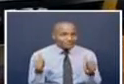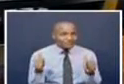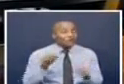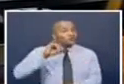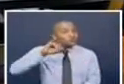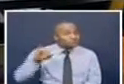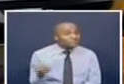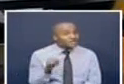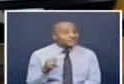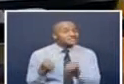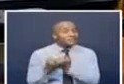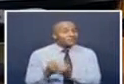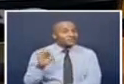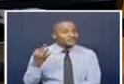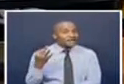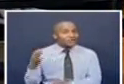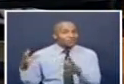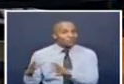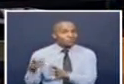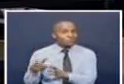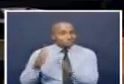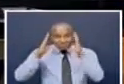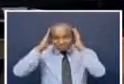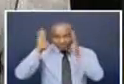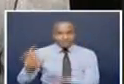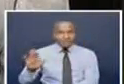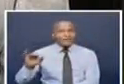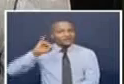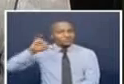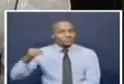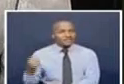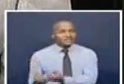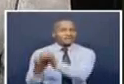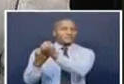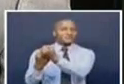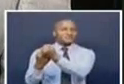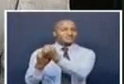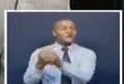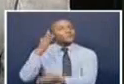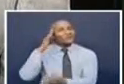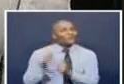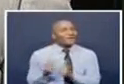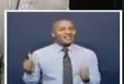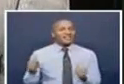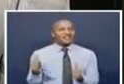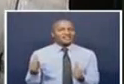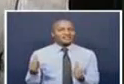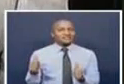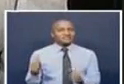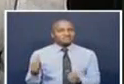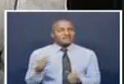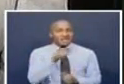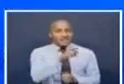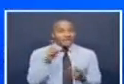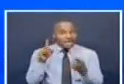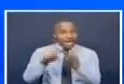ama CORD. First Third Force Alliance ni kikundi kimoja tu ambayo ni cha Jubilee, ambayo inataka kusaidia Jubilee pia. Wao